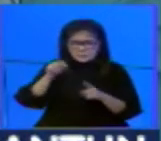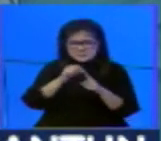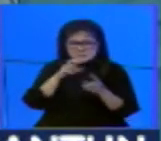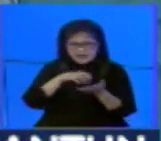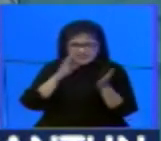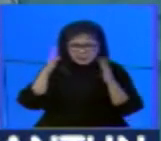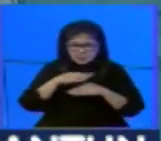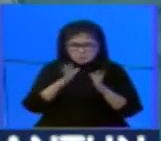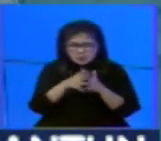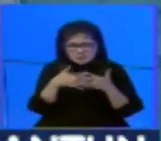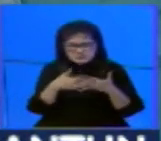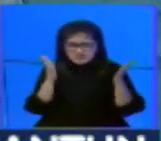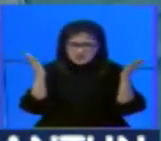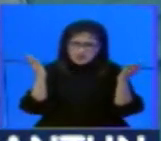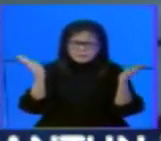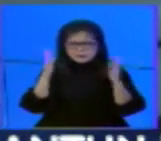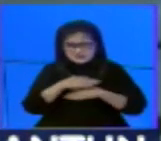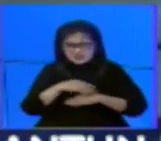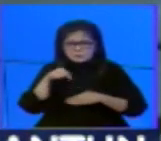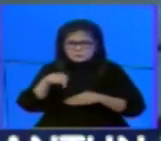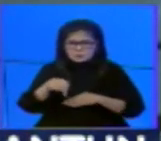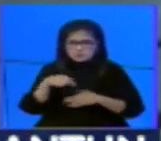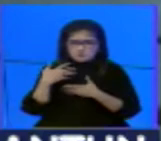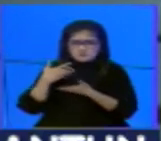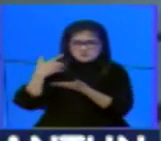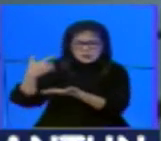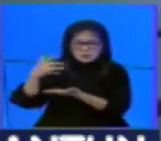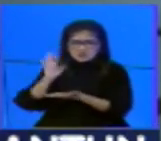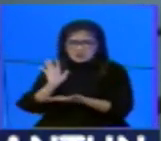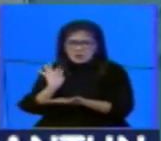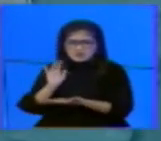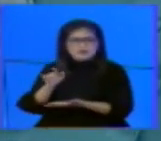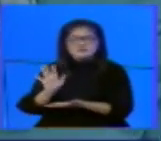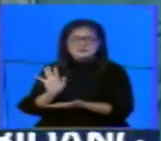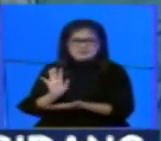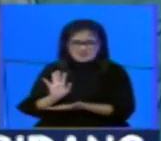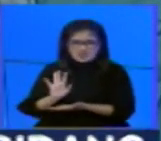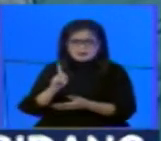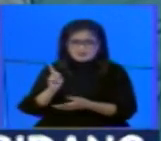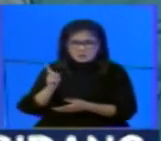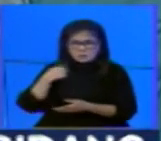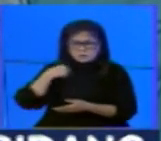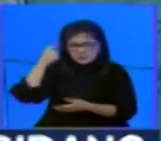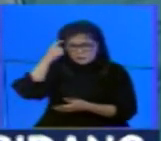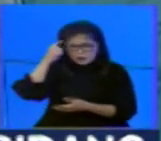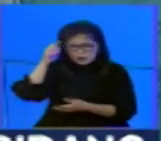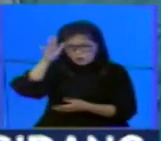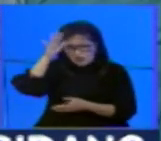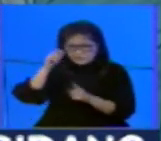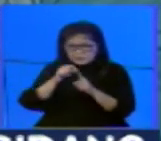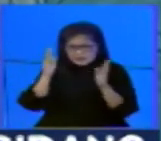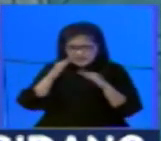ngaji, sholat, dan tidak bisa berbuat banyak atau berbuat prestasi yang lain. Itu salah. Menurut saya, santri itu bukan hanya